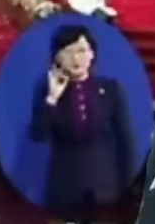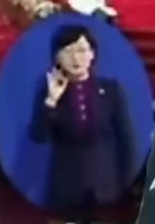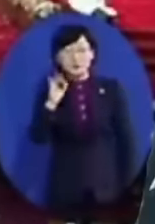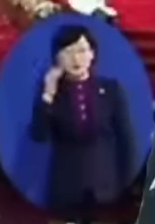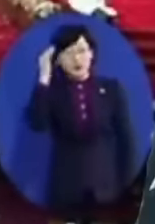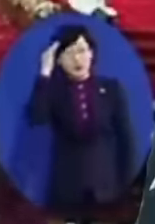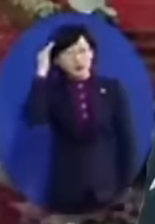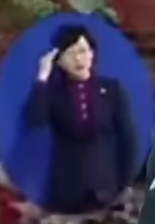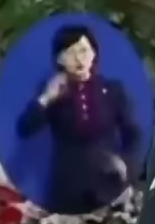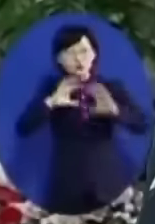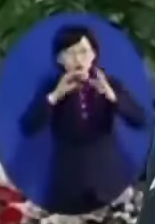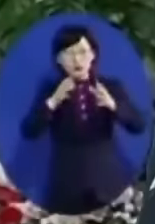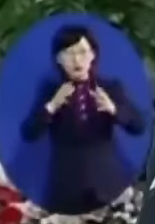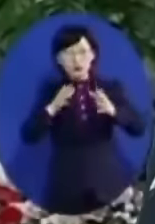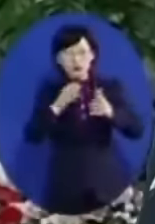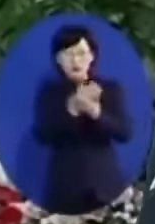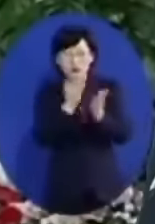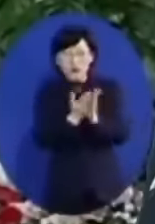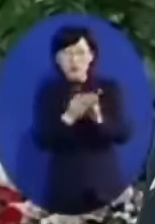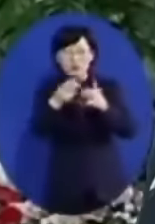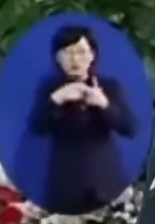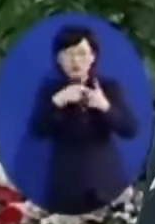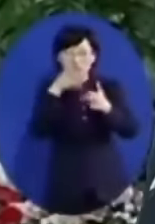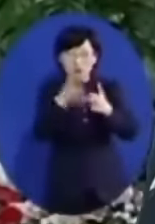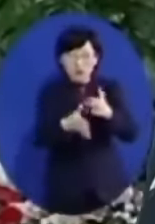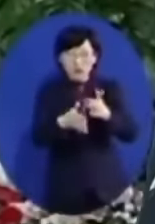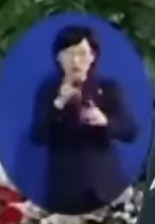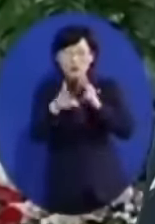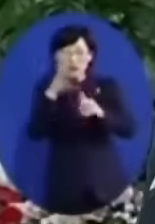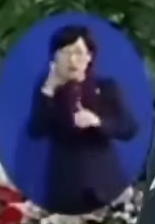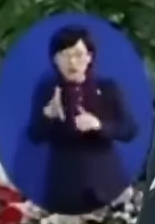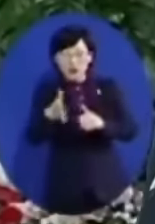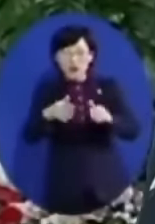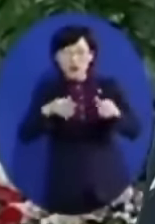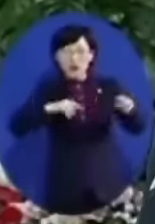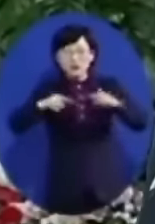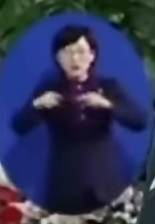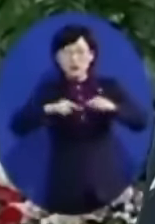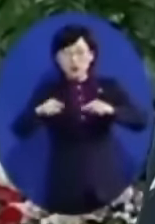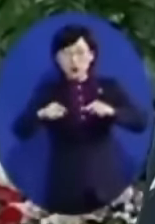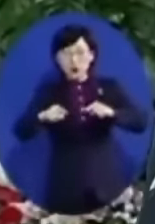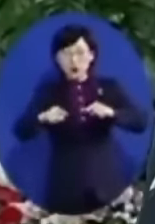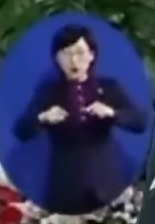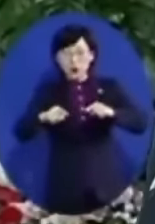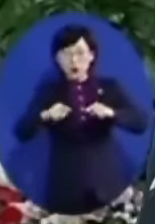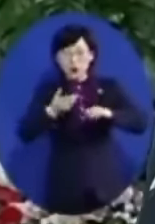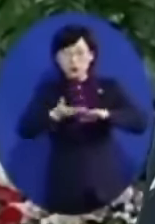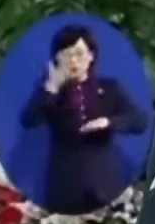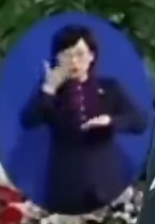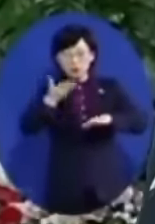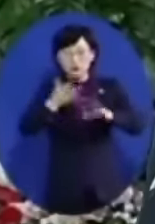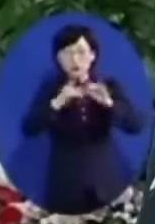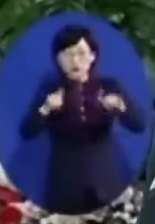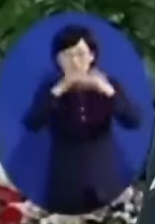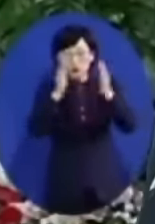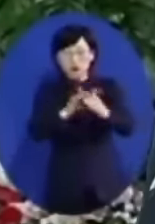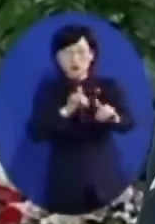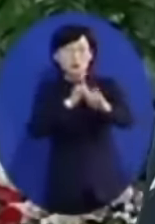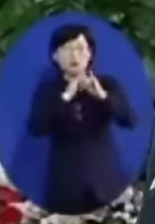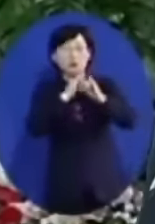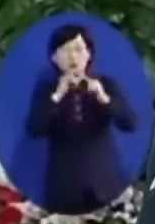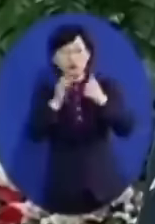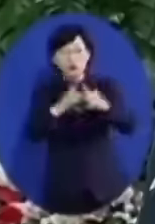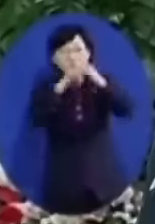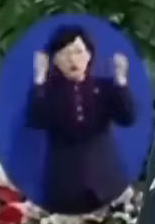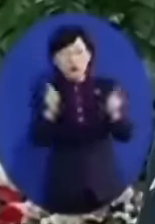우리나라의 학계, 의료계, 산업계 등 사회 지도층에 있는 인사들이 잇따라 자살한 사실이 밝혀져 사회적으로